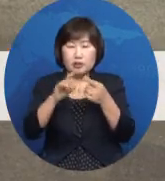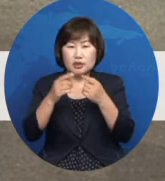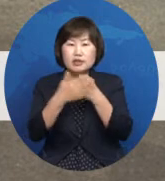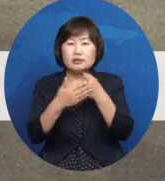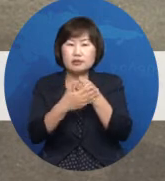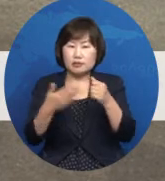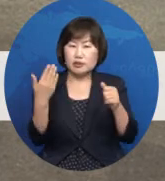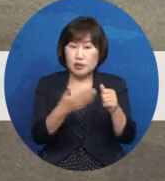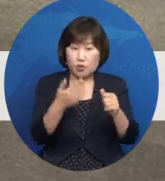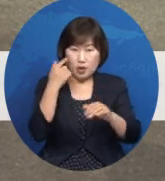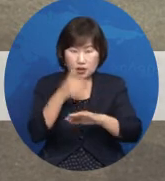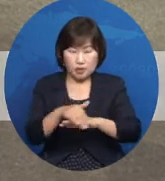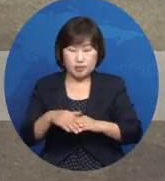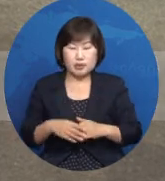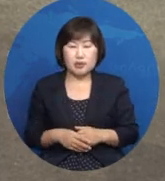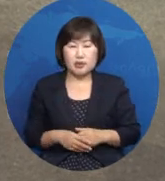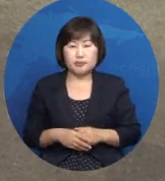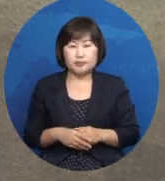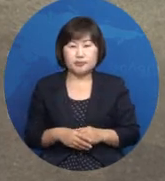인센티브를 지급할 계획입니다.